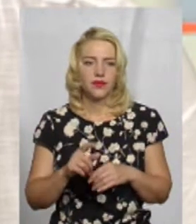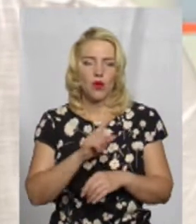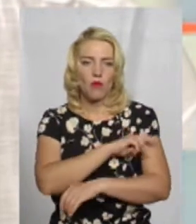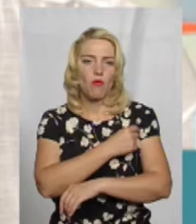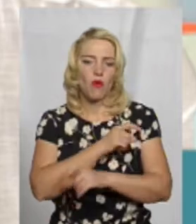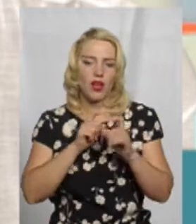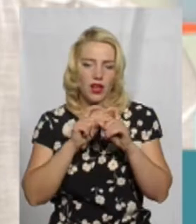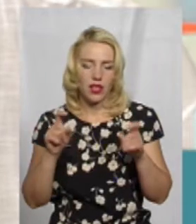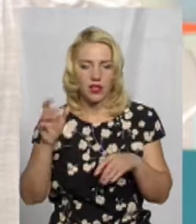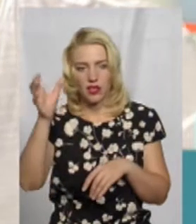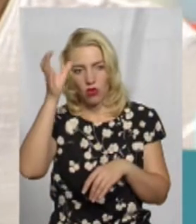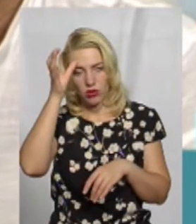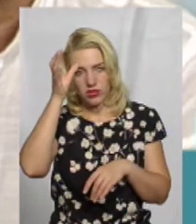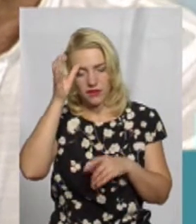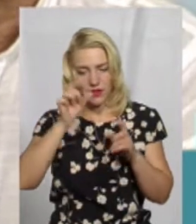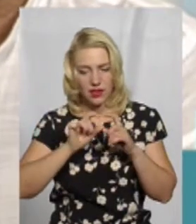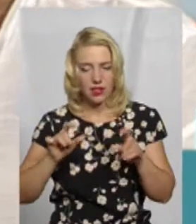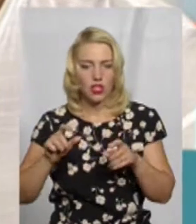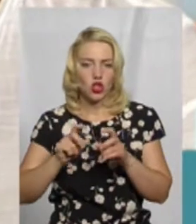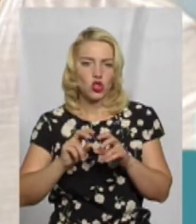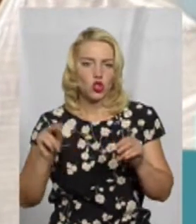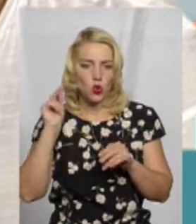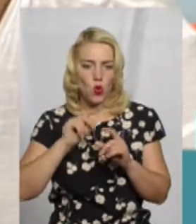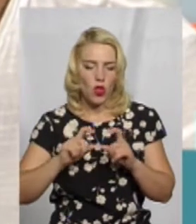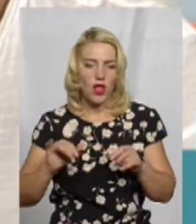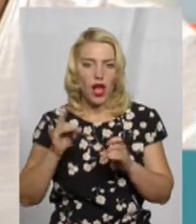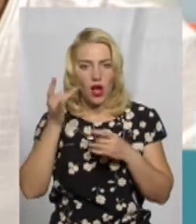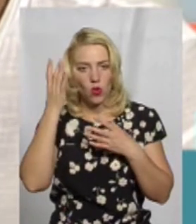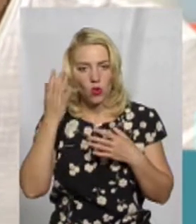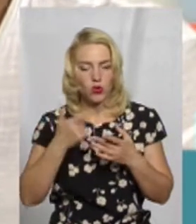поліклініки, освіті, школи. А